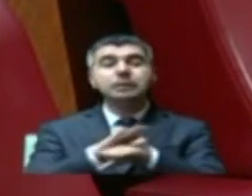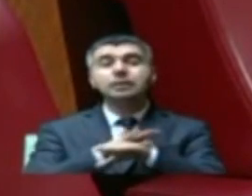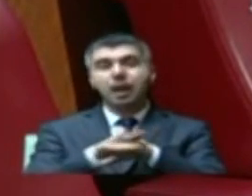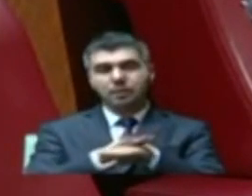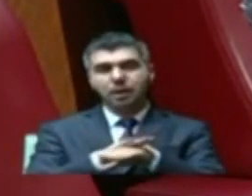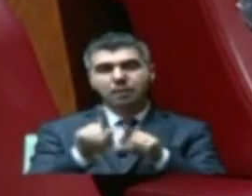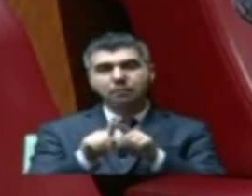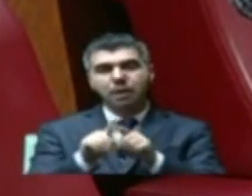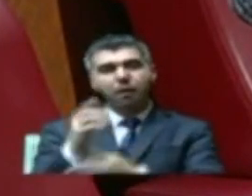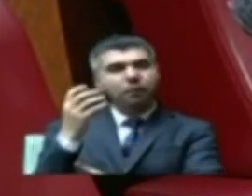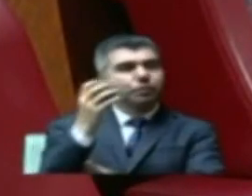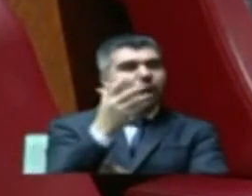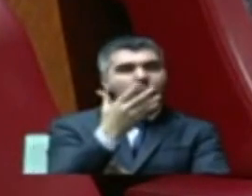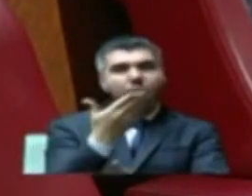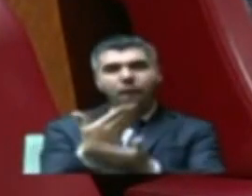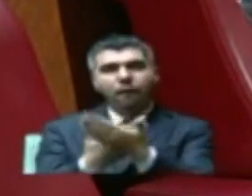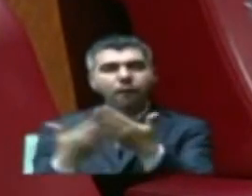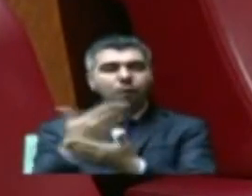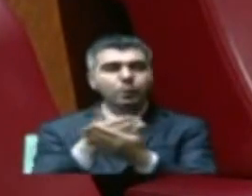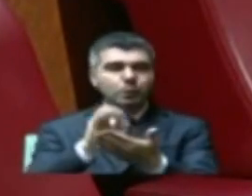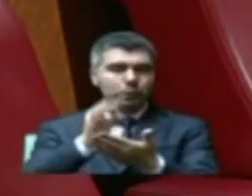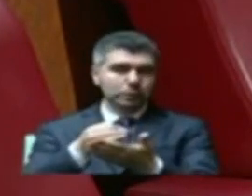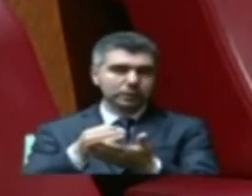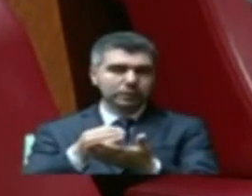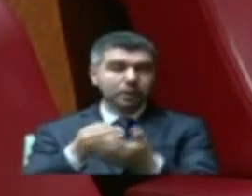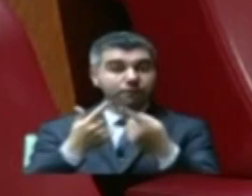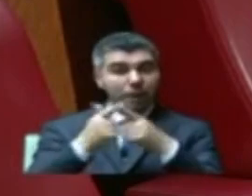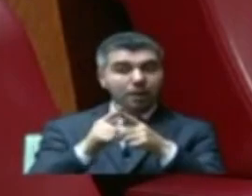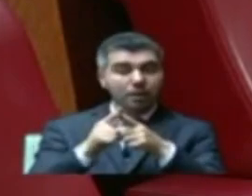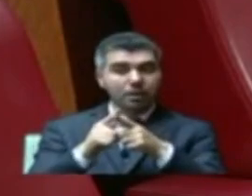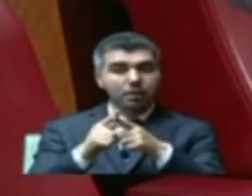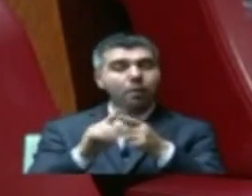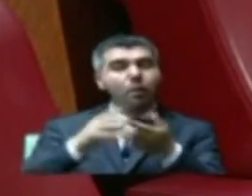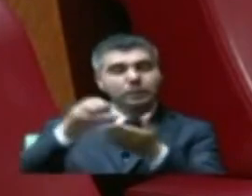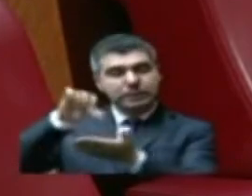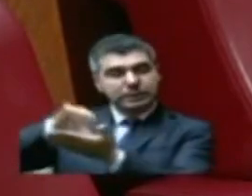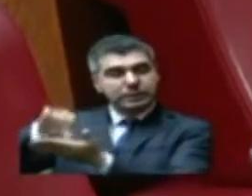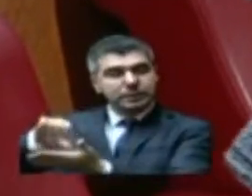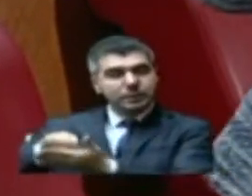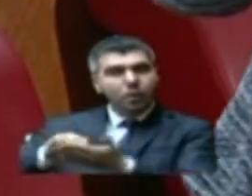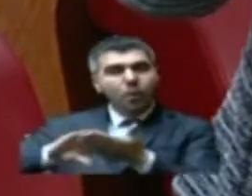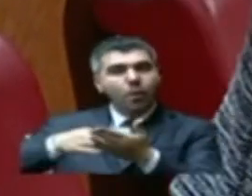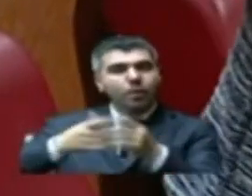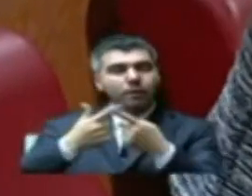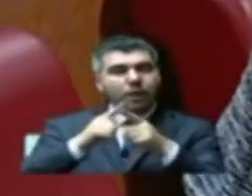فيها بعدي التاقلم والتكيف اللي هو المفترض في كل جهه جهه خاص يكون عندنا